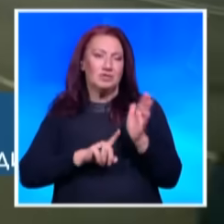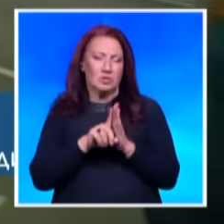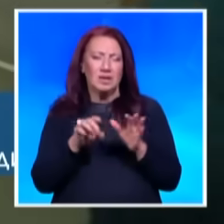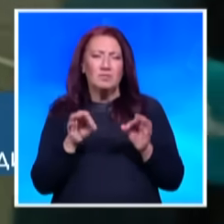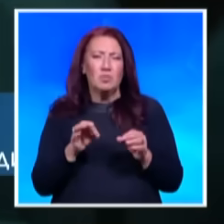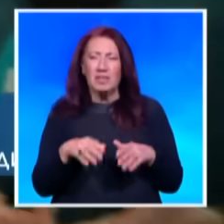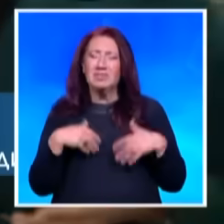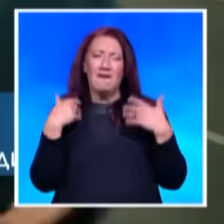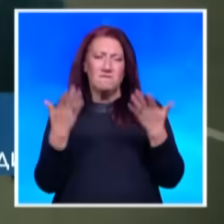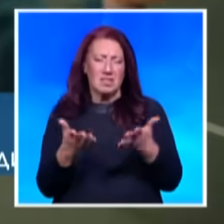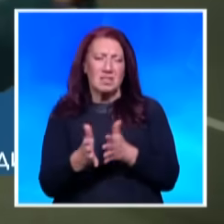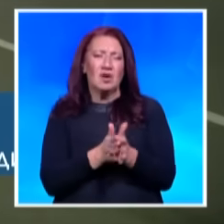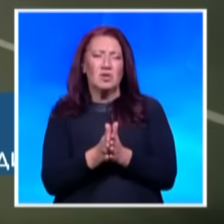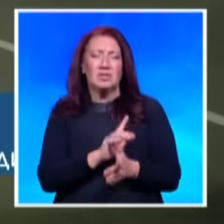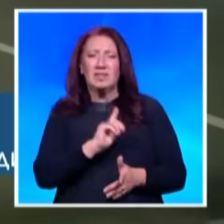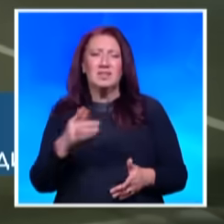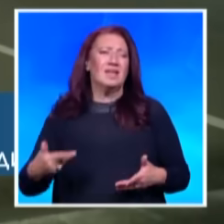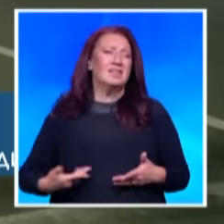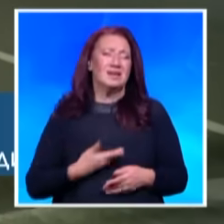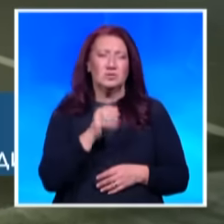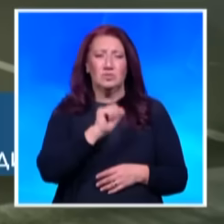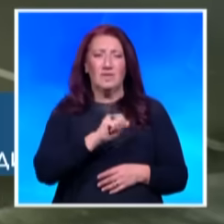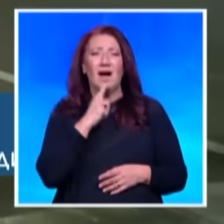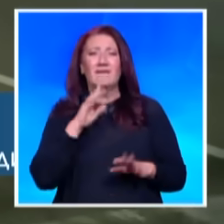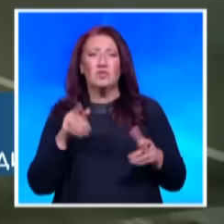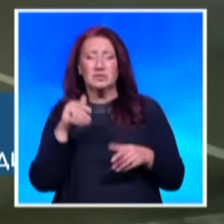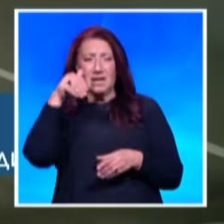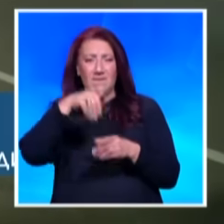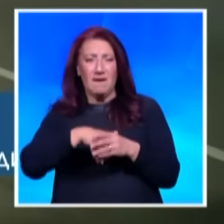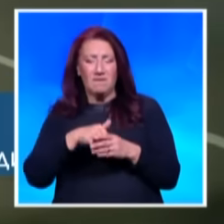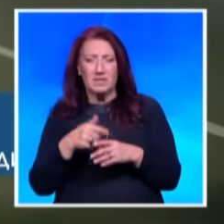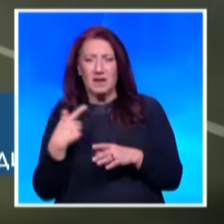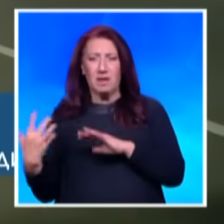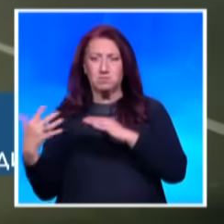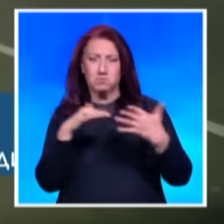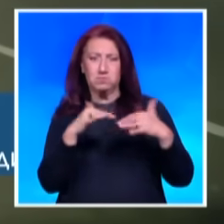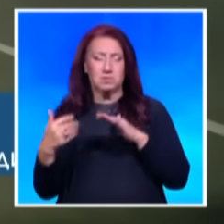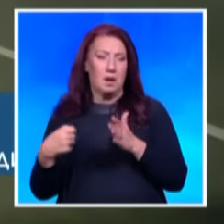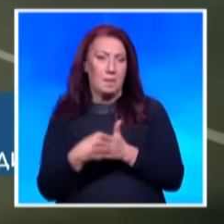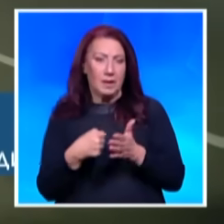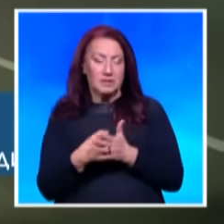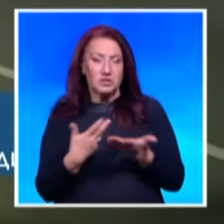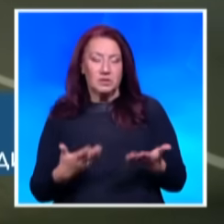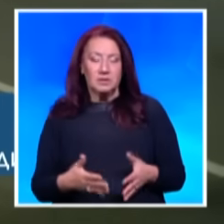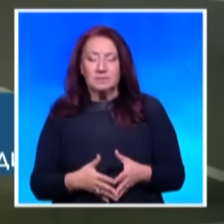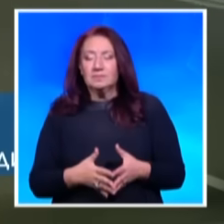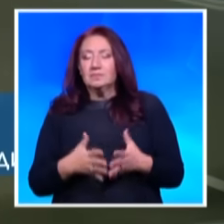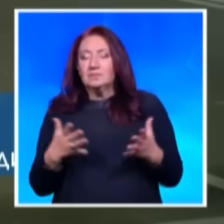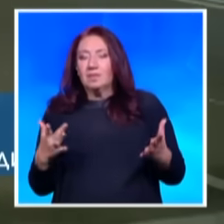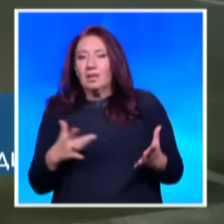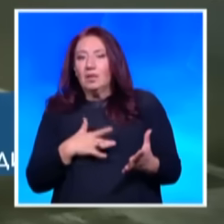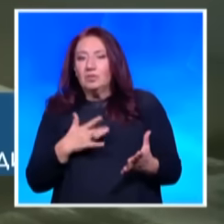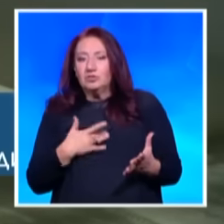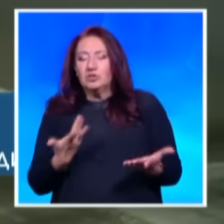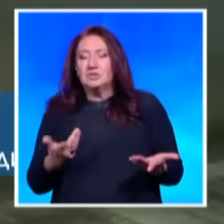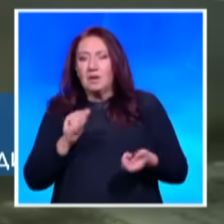интересува как се развива двубоя на стадиона Васил Левски. Както каза и самия Иван Георгиев, много ексцесии, много гледки, които